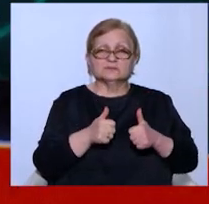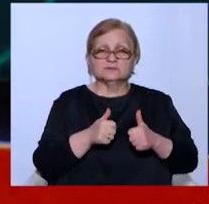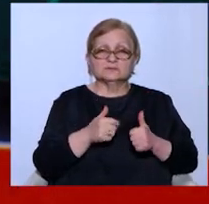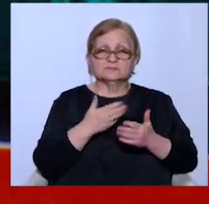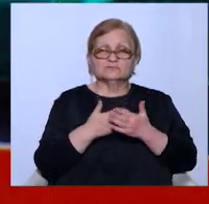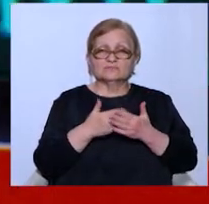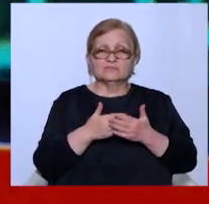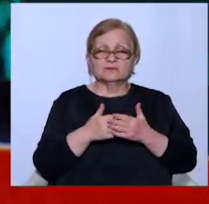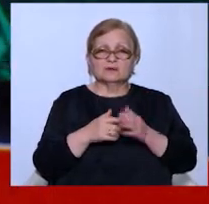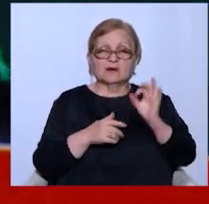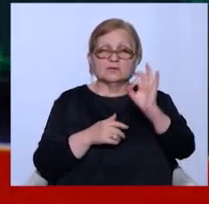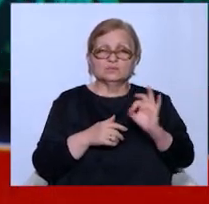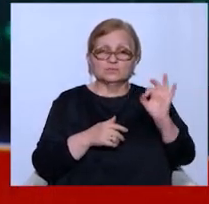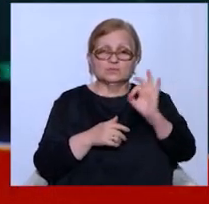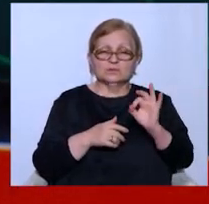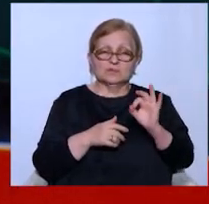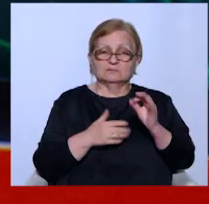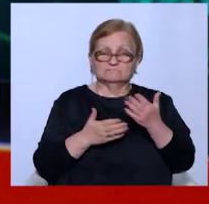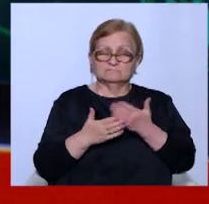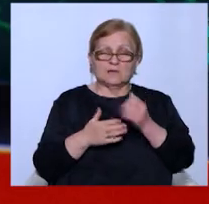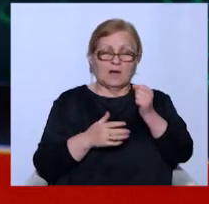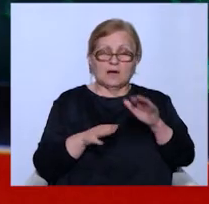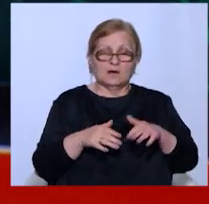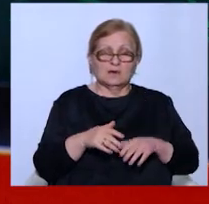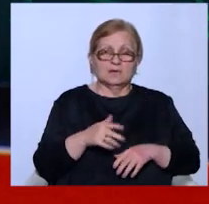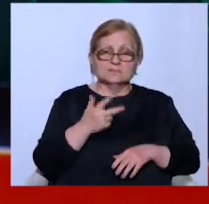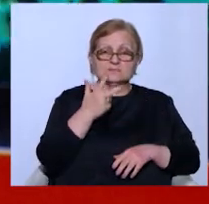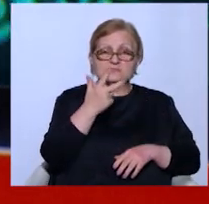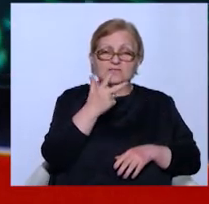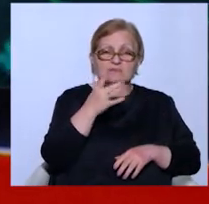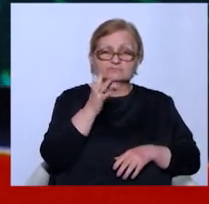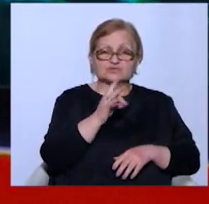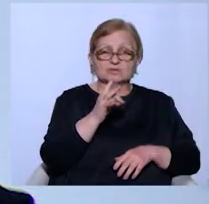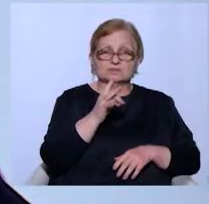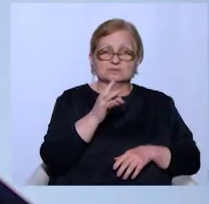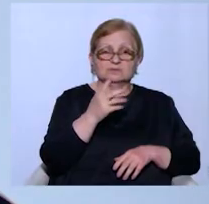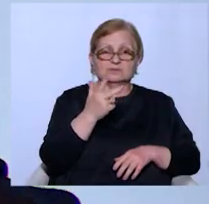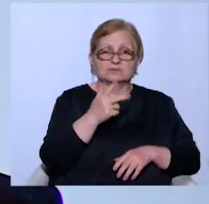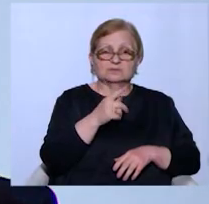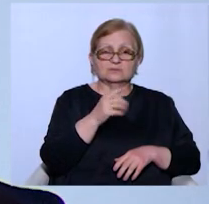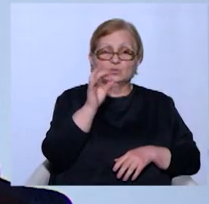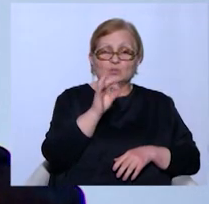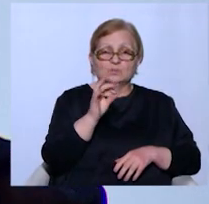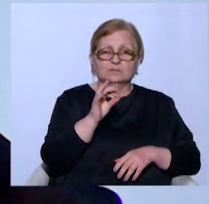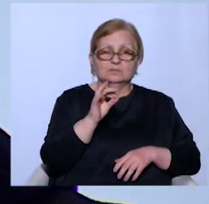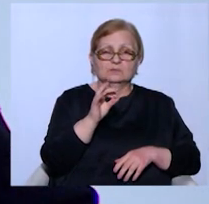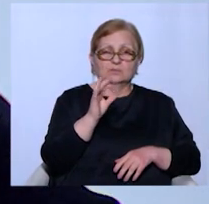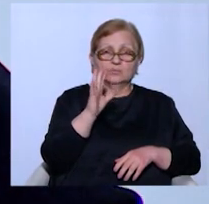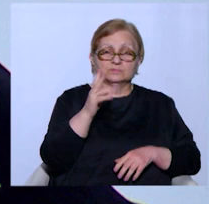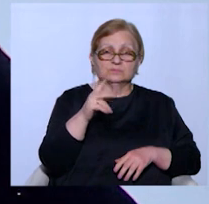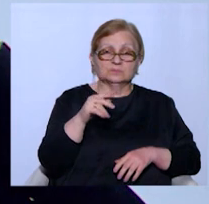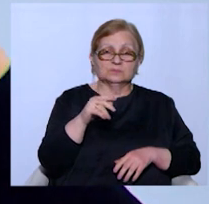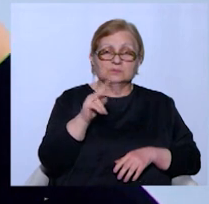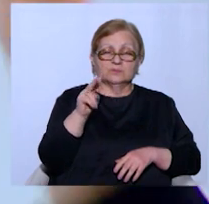არის 0. ჩავსოთ ასნაცვლად 0. 3-ჯერ 0 0-ია და აი ეს გამოსახულება არის ისტოლია 5-ის კვადრატი,